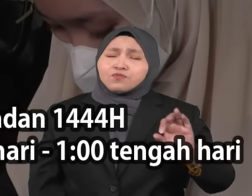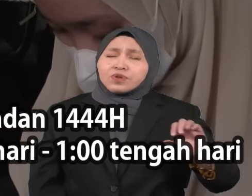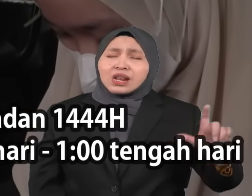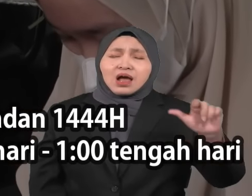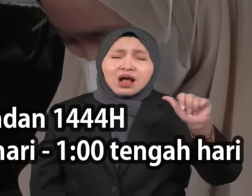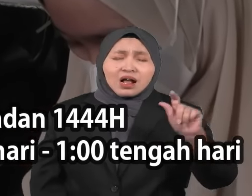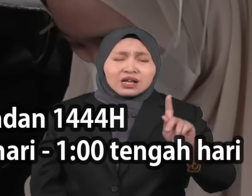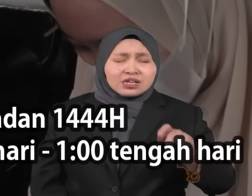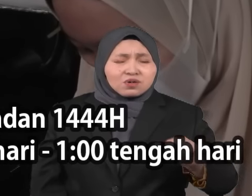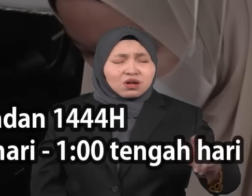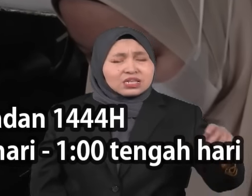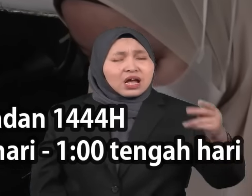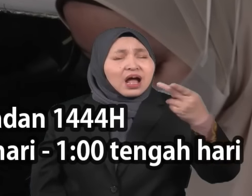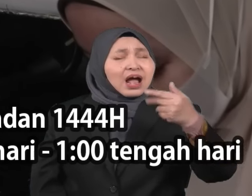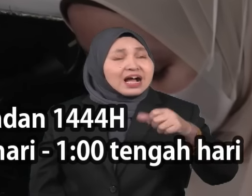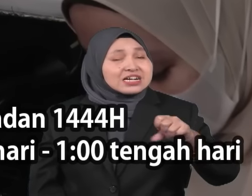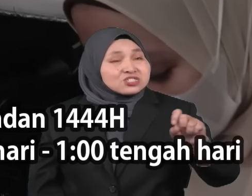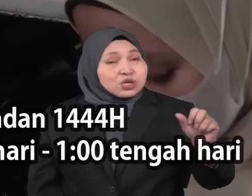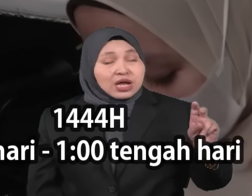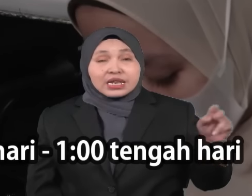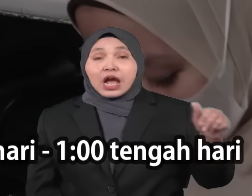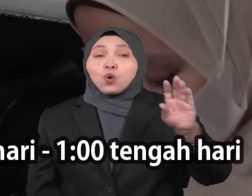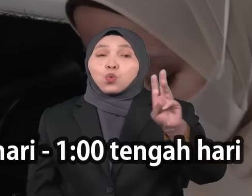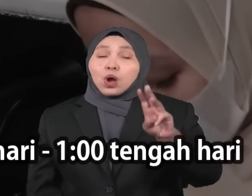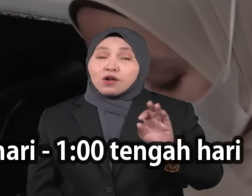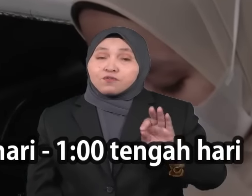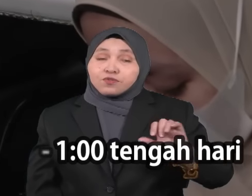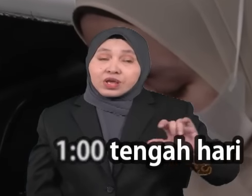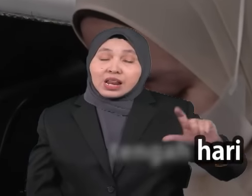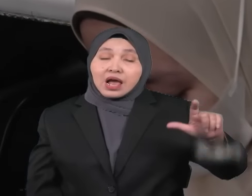akhirati hasanah. Wa fil